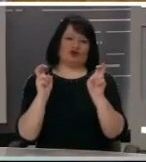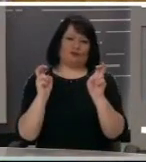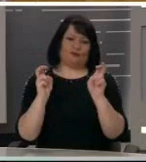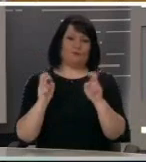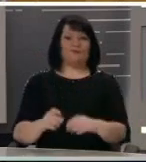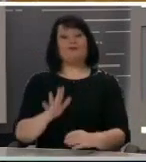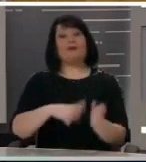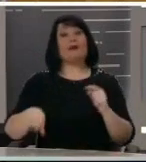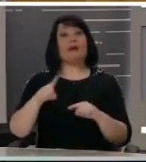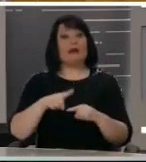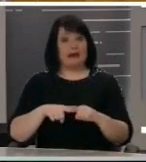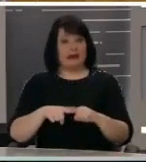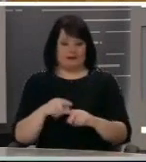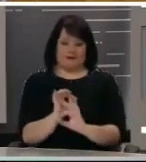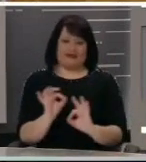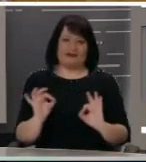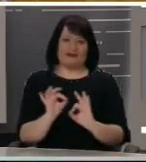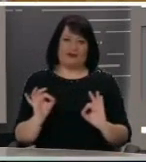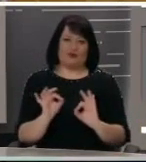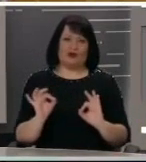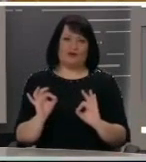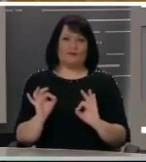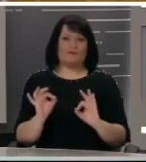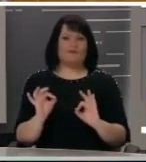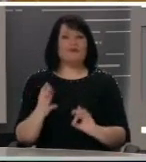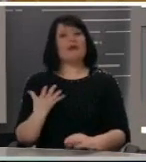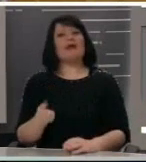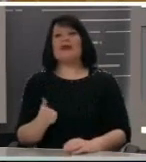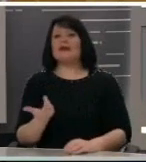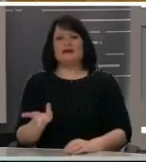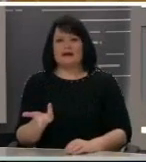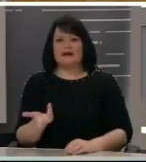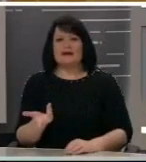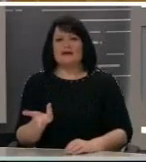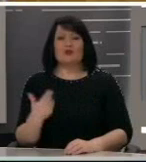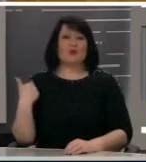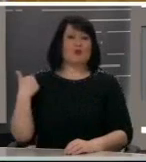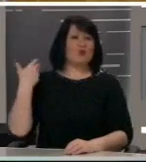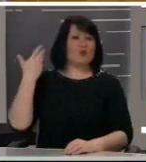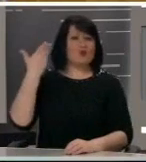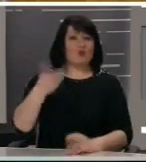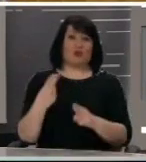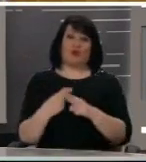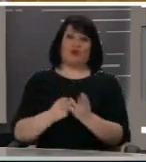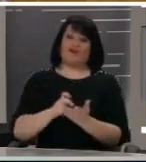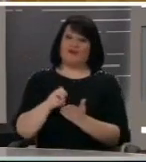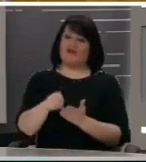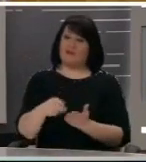Η χώρα μας αναμφίβολα έχει κάνει έκτοτε πολύ σημαντικά βήματα,